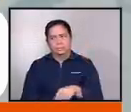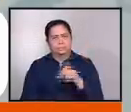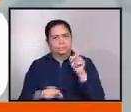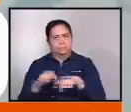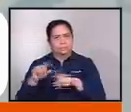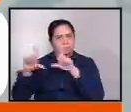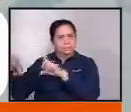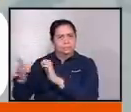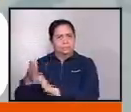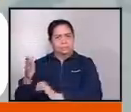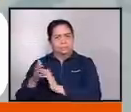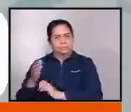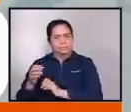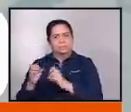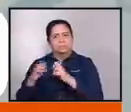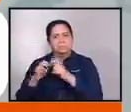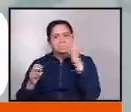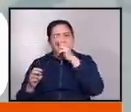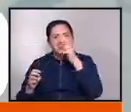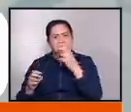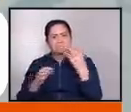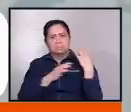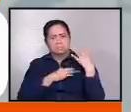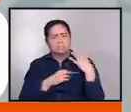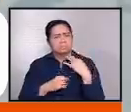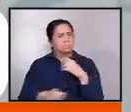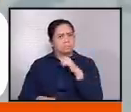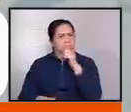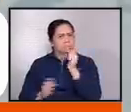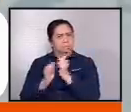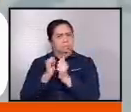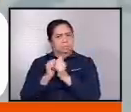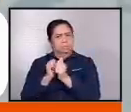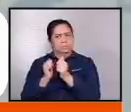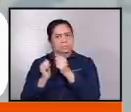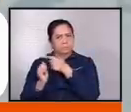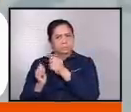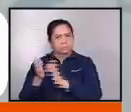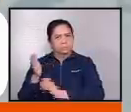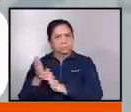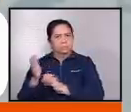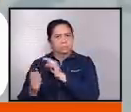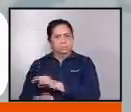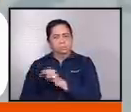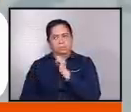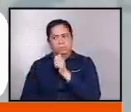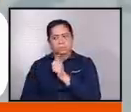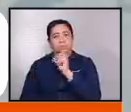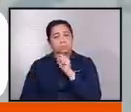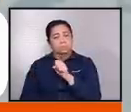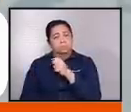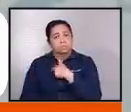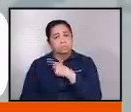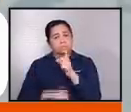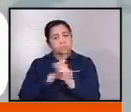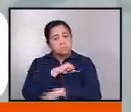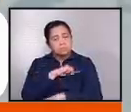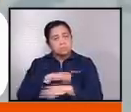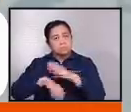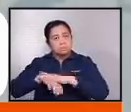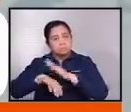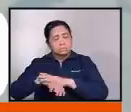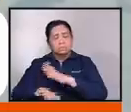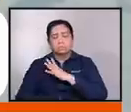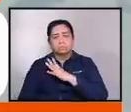pwedeng i-deduct. Kahit sabi mong negligent siya, may fault siya doon, it doesn't translate na babawasan mo yung sweldo niya. Pwede siya magkaroon ng penalty under your